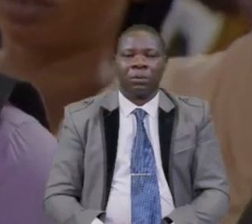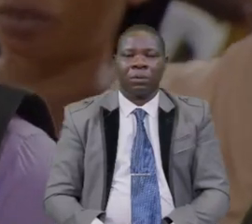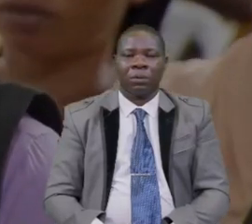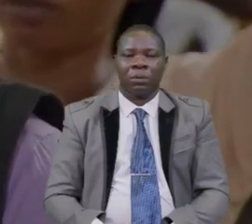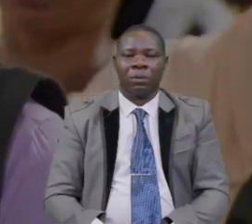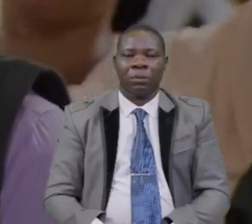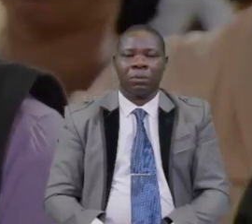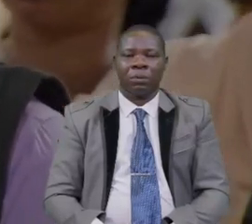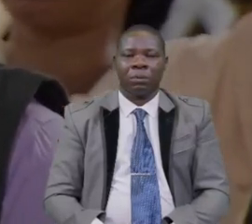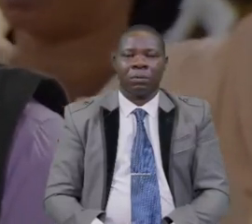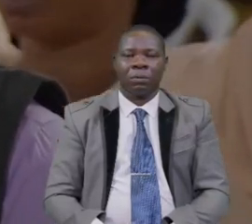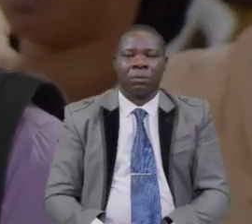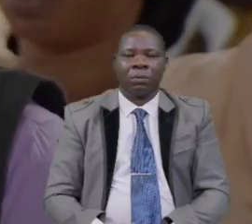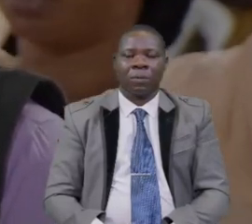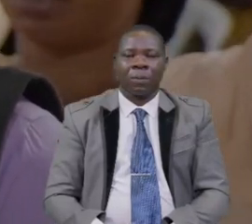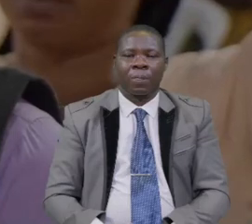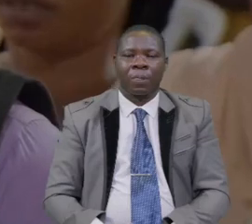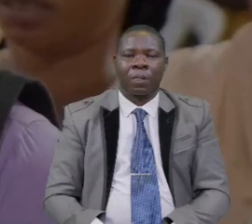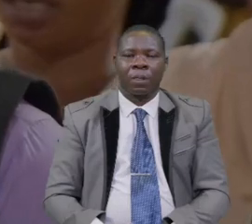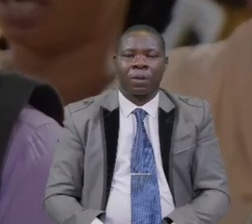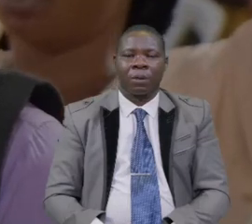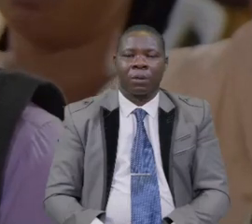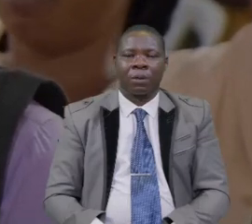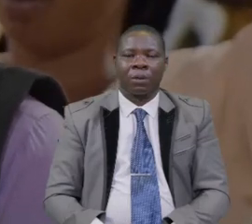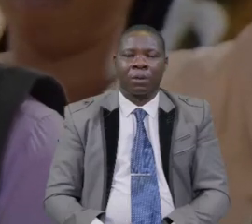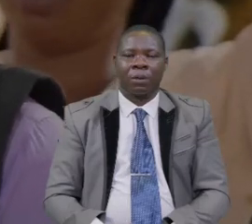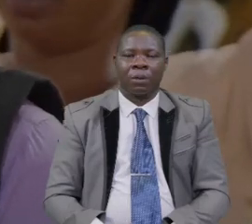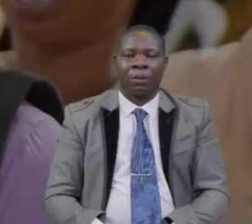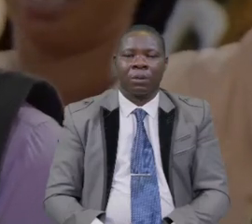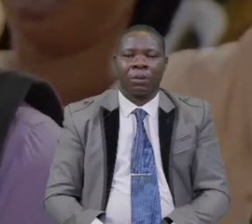Es-tu un homme d'un seul appel, d'une seule vocation?